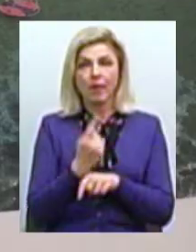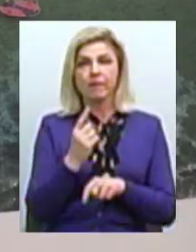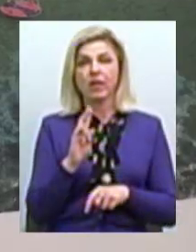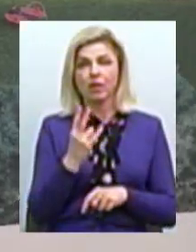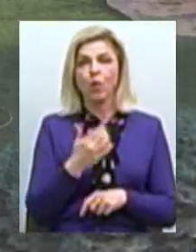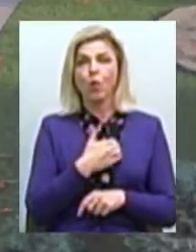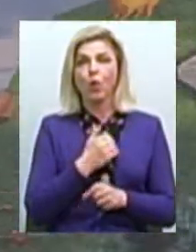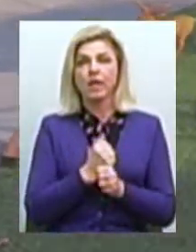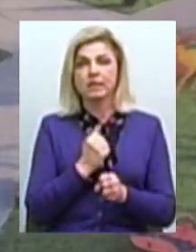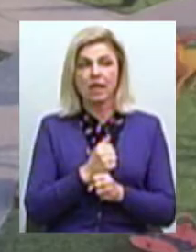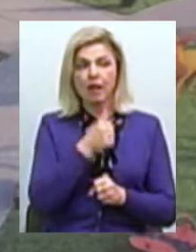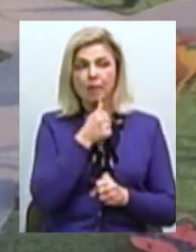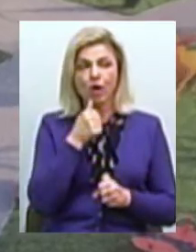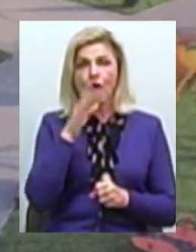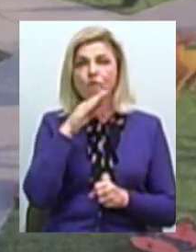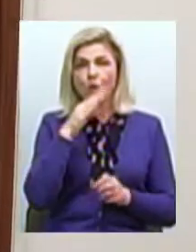зробити прихований водостік.